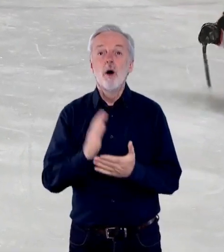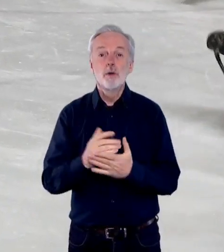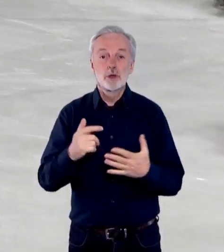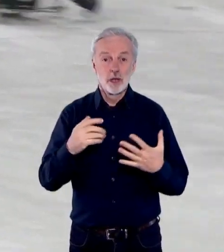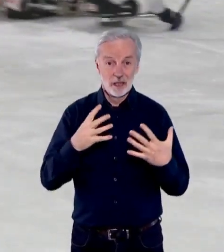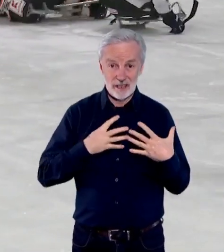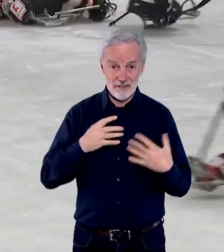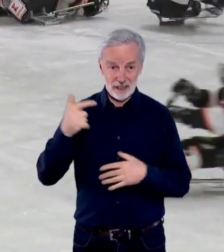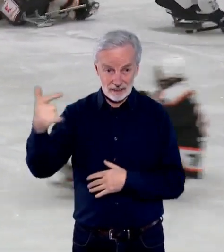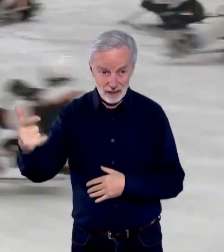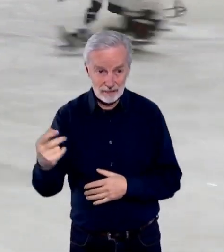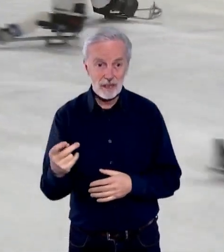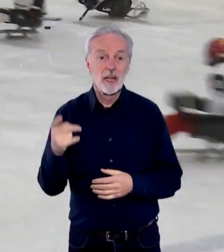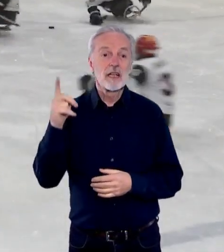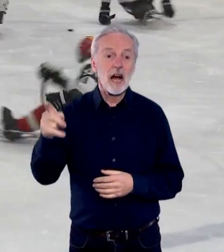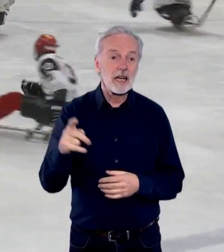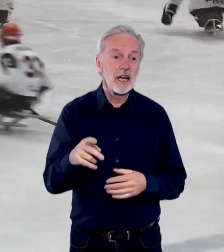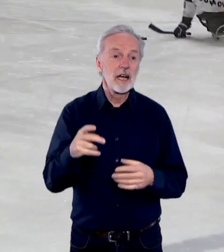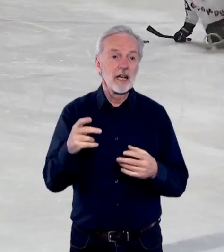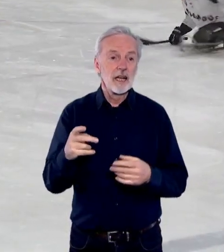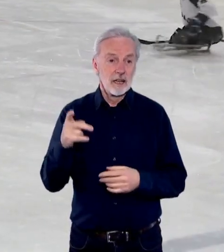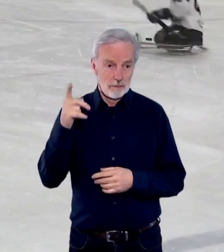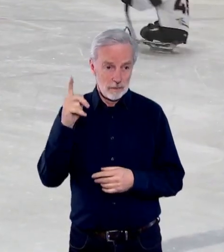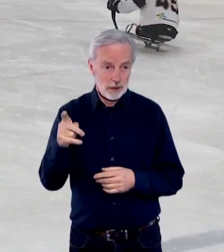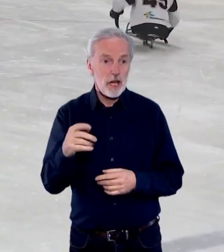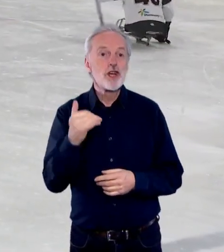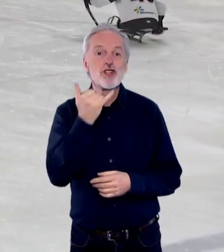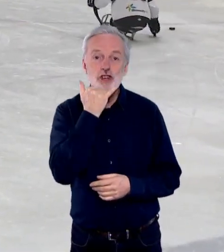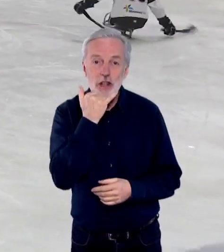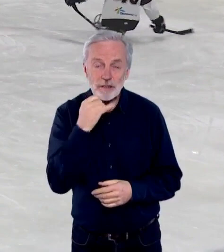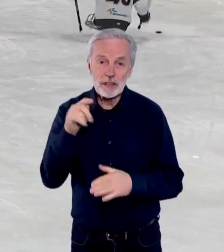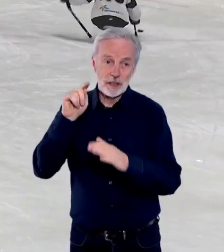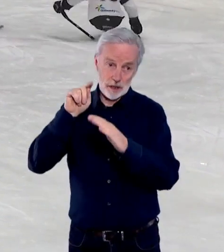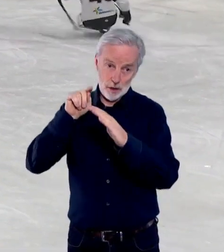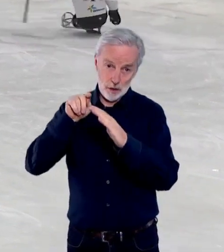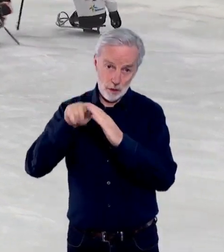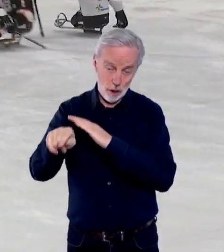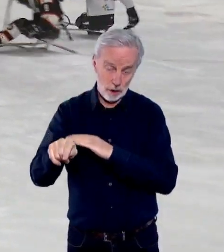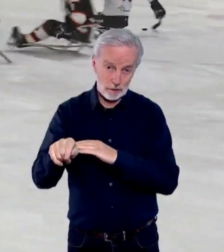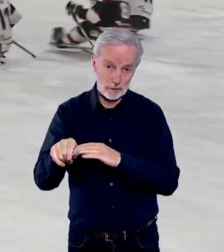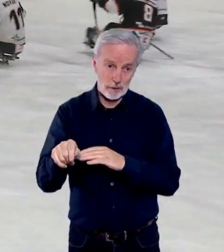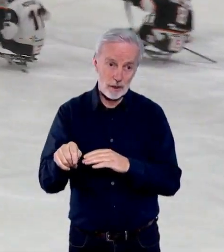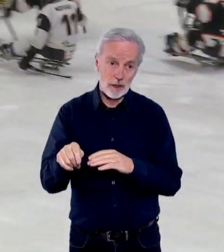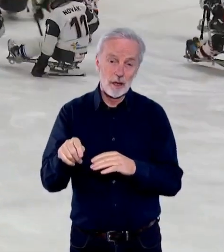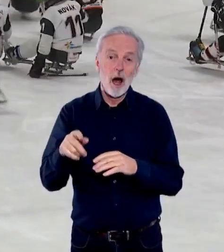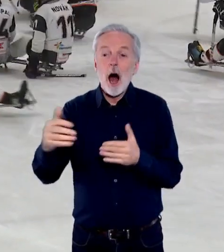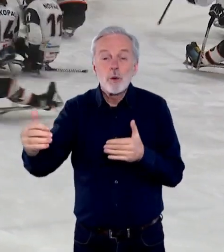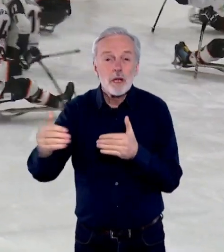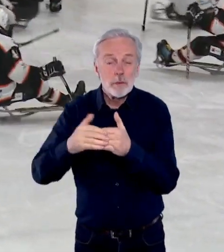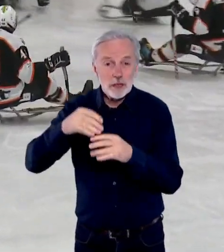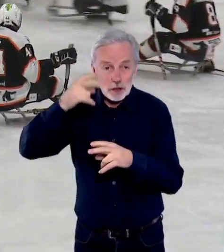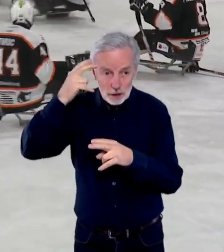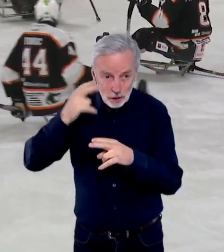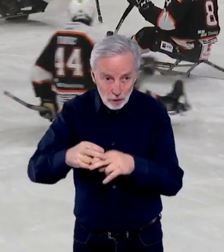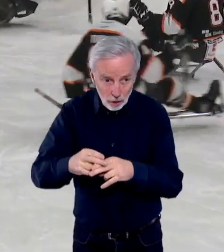do hry dostali i kohouti, největší příležitost zahodil Žižlavský. Kosmetická úprava skóre přišla až v závěru.